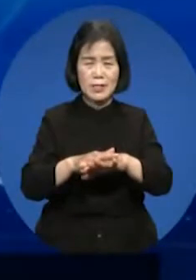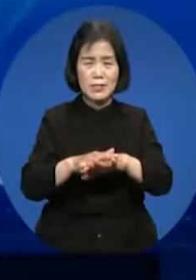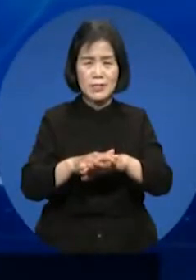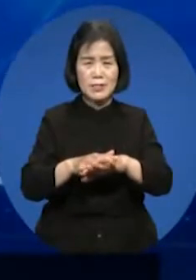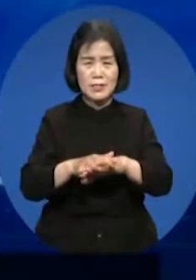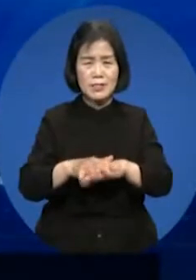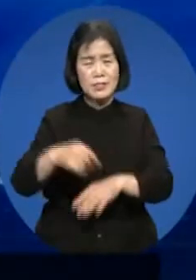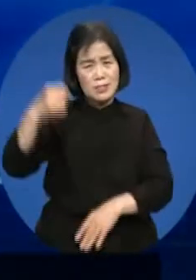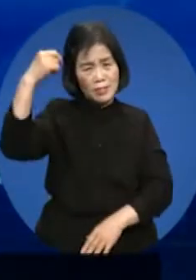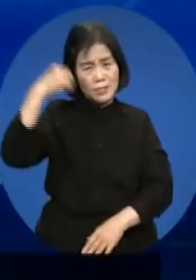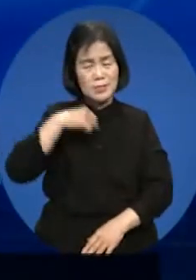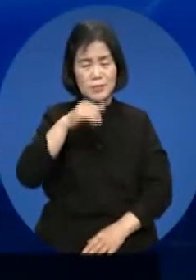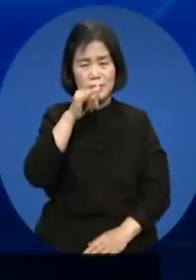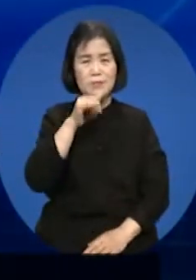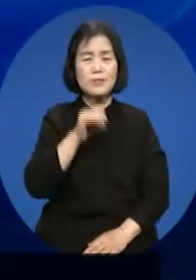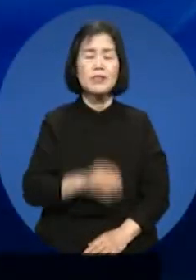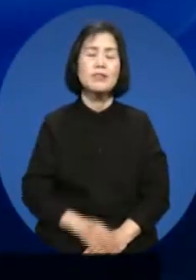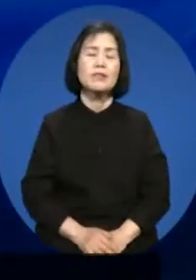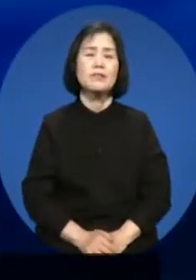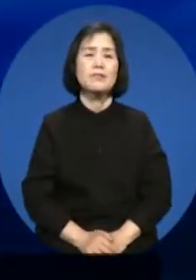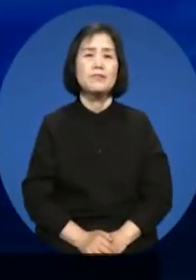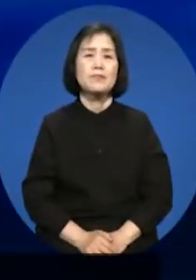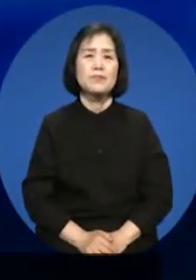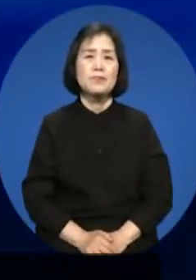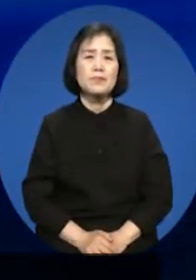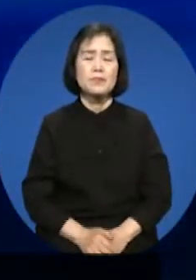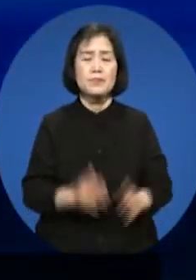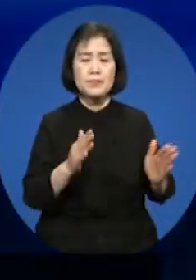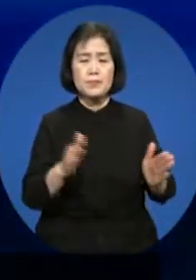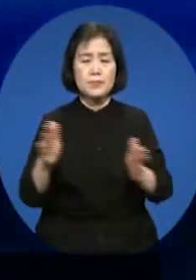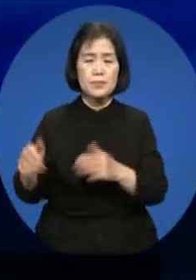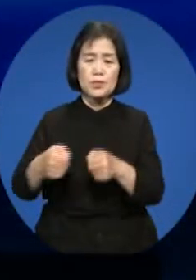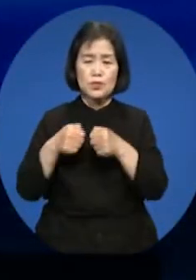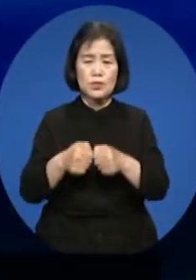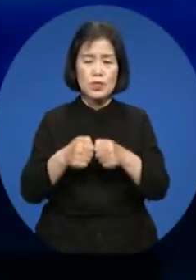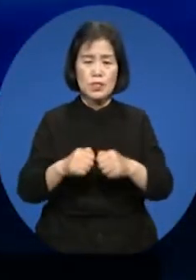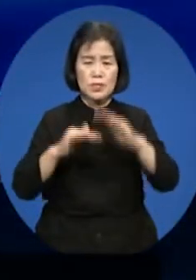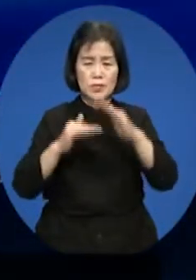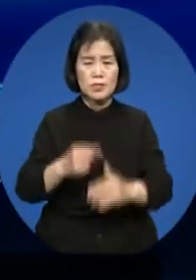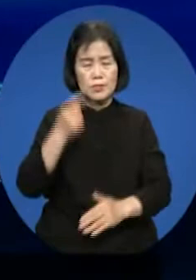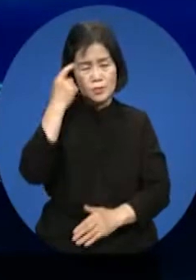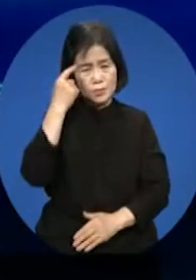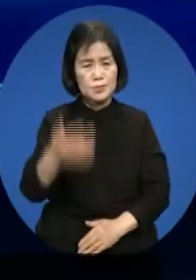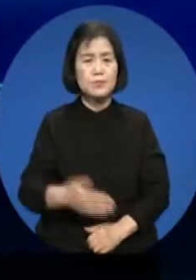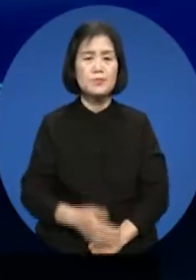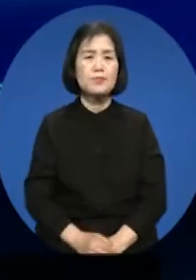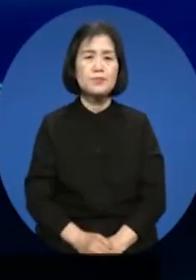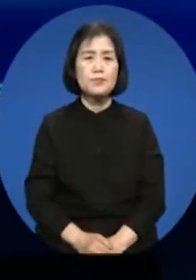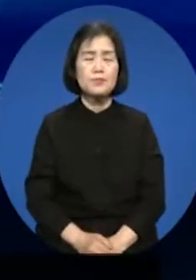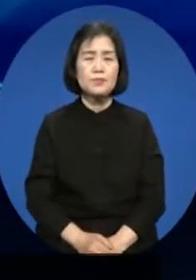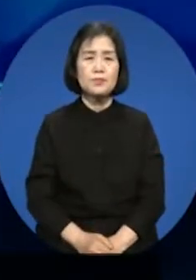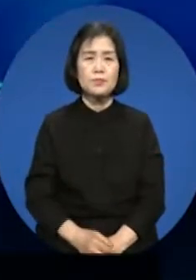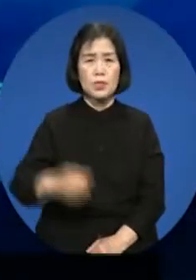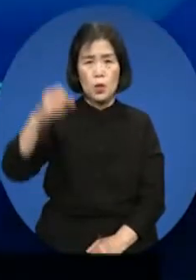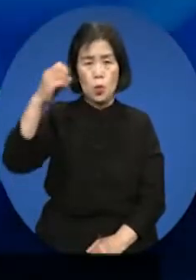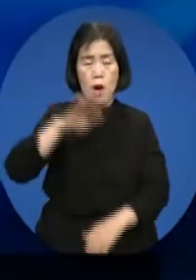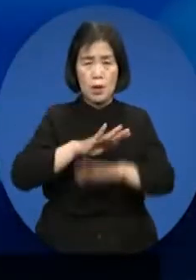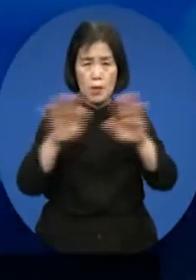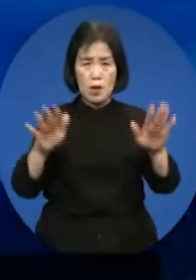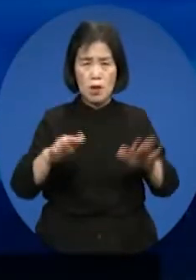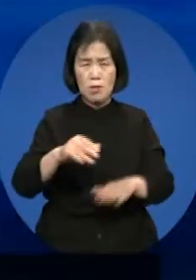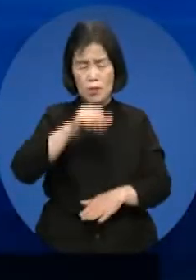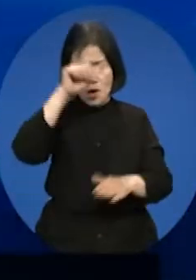와 닿으셨지 않을까 그런 생각을 해봅니다. 지금부터는 좀 구체적인 시정에 대해서 좀 여쭤보도록 하겠습니다. 광명